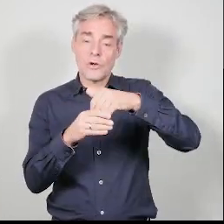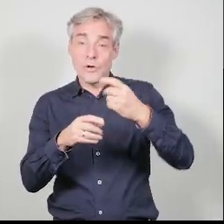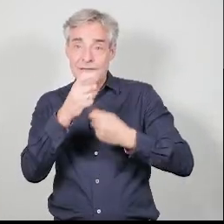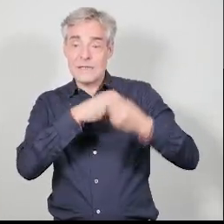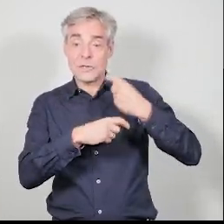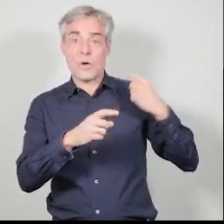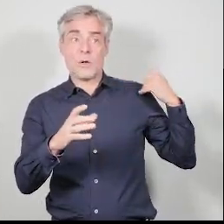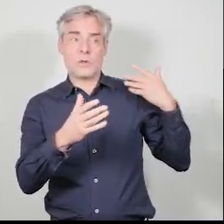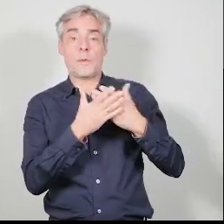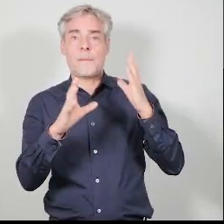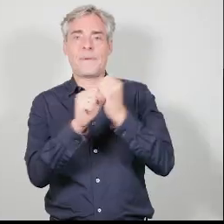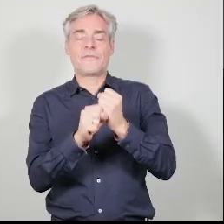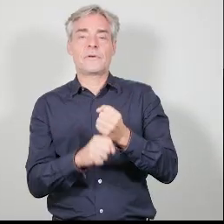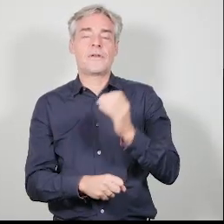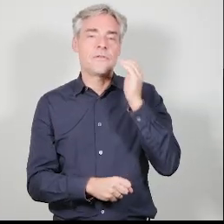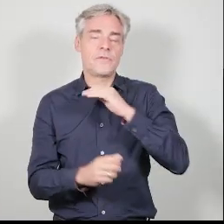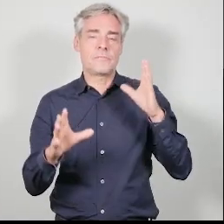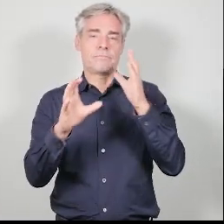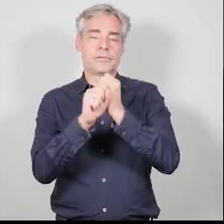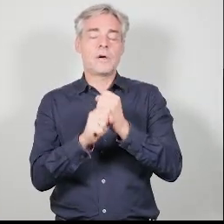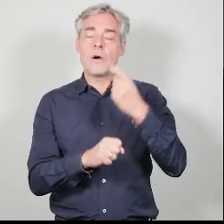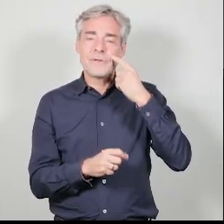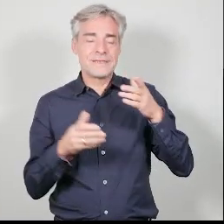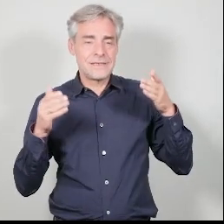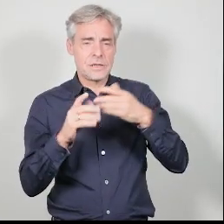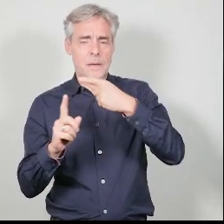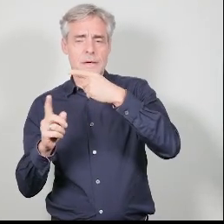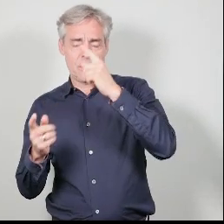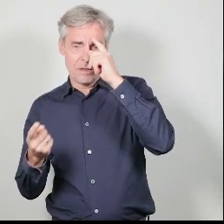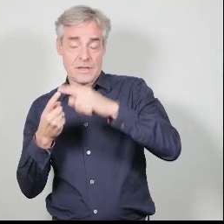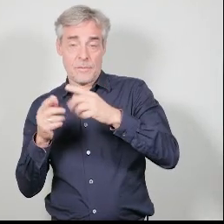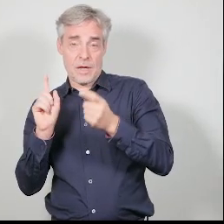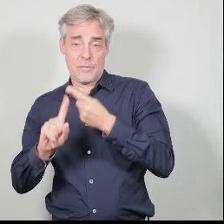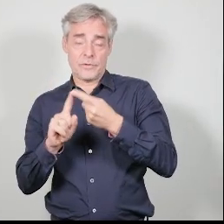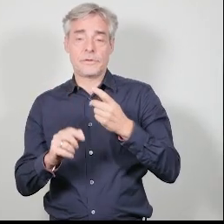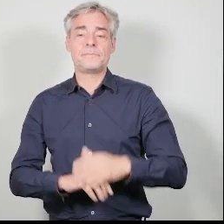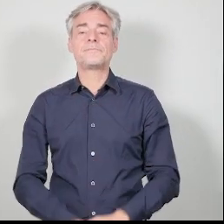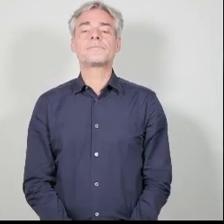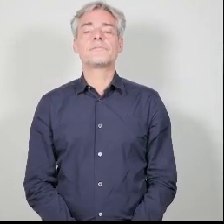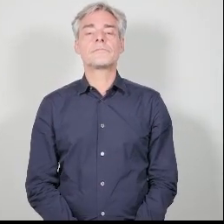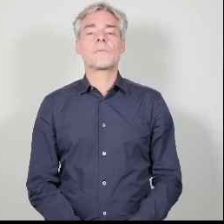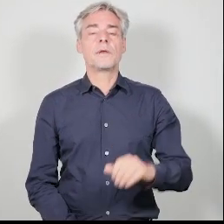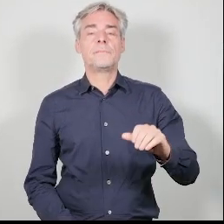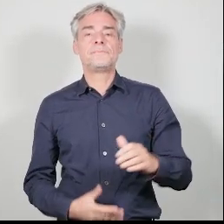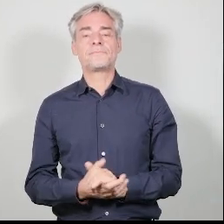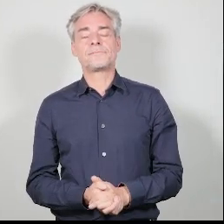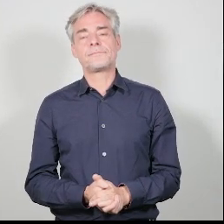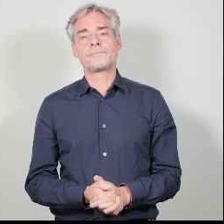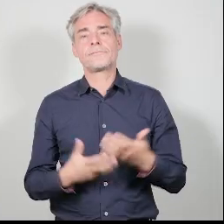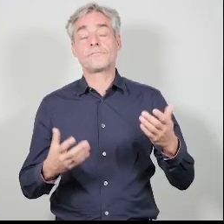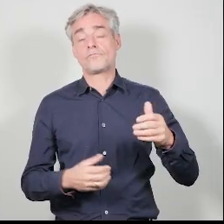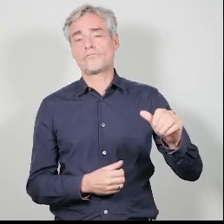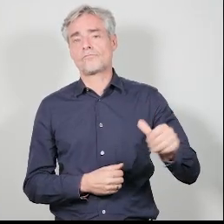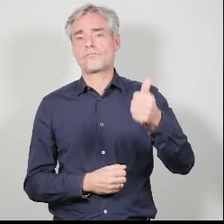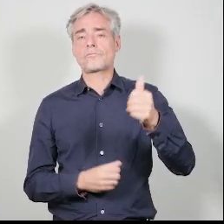à très très grands traits, mais pour insister sur certains enjeux actuels et certains défis. Alors dans un premier temps, je voudrais souligner